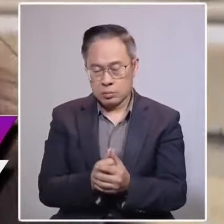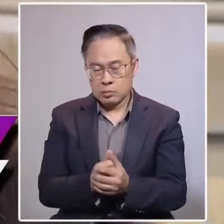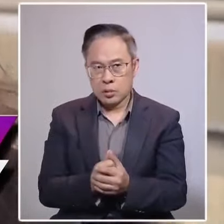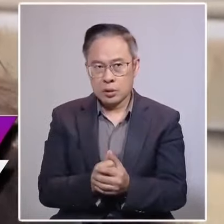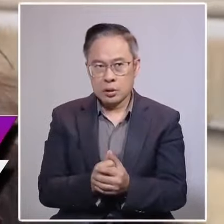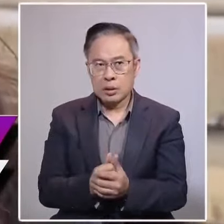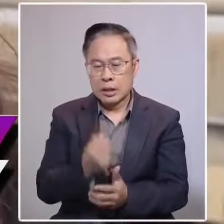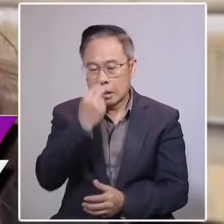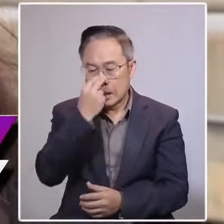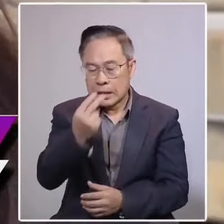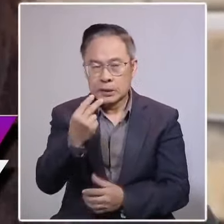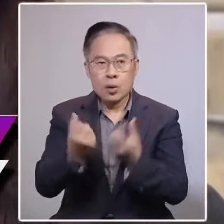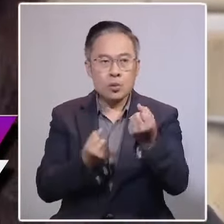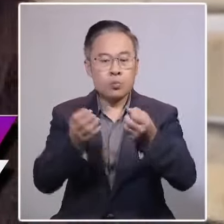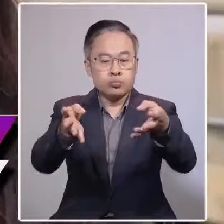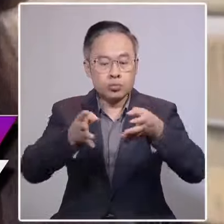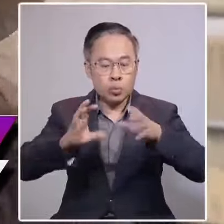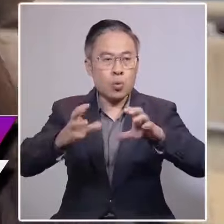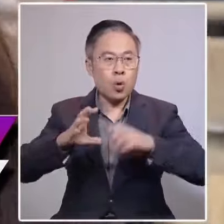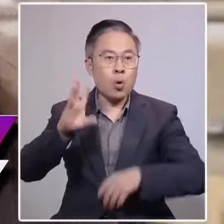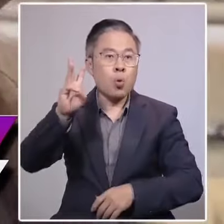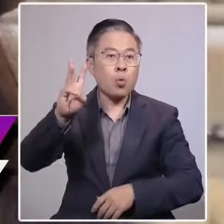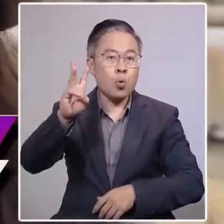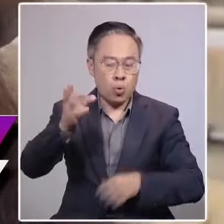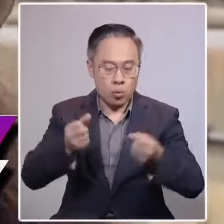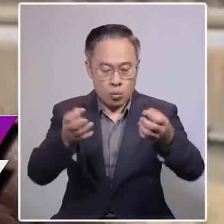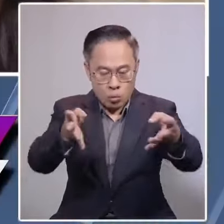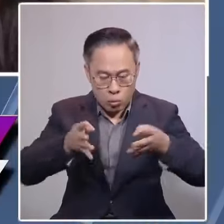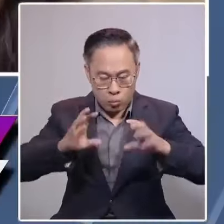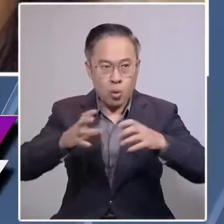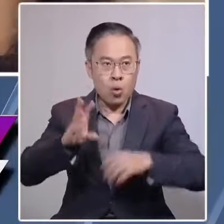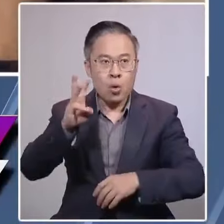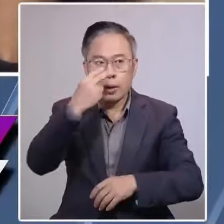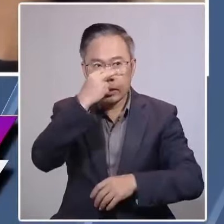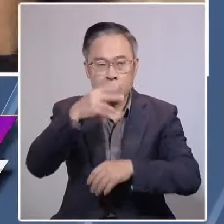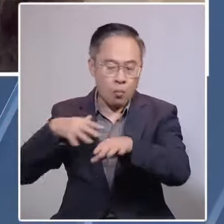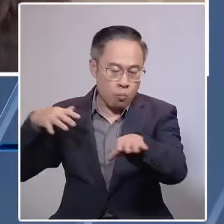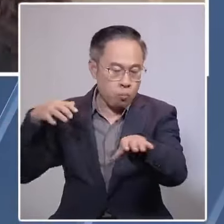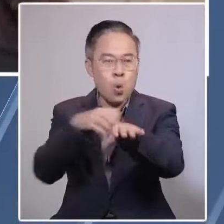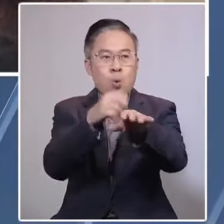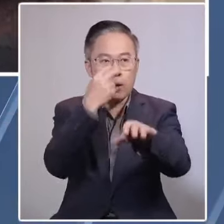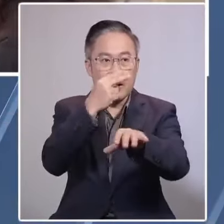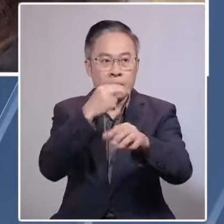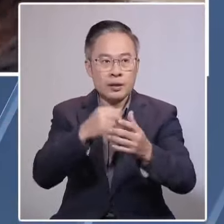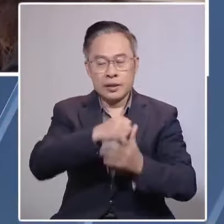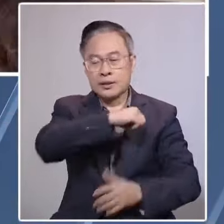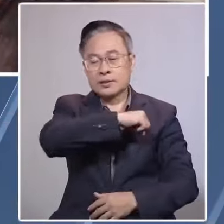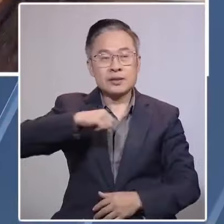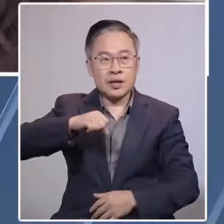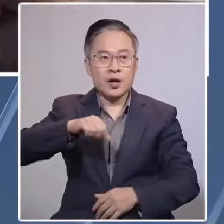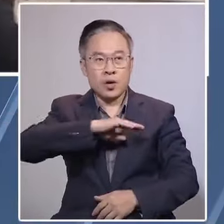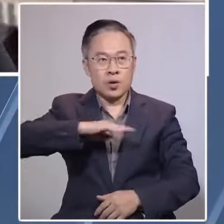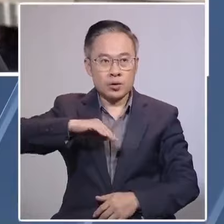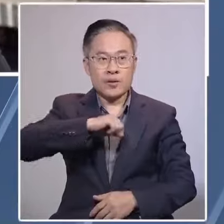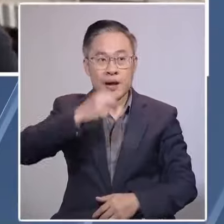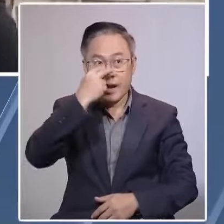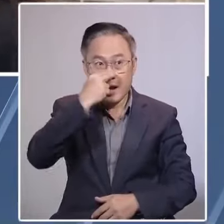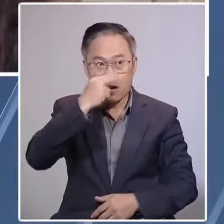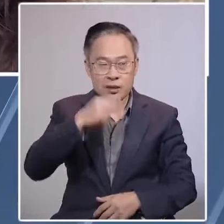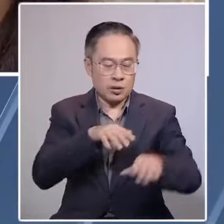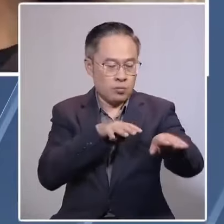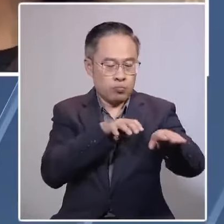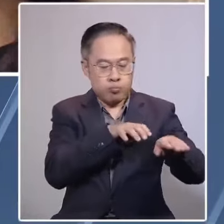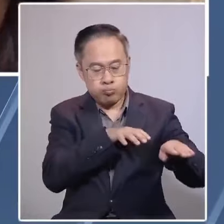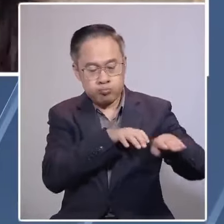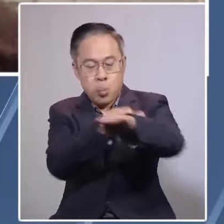ออกไอ้คันเนี้ยคันรถประทุกน้ำแข็งเลยเหรอใช่วิ่งมาชนตูกคันเนี้ยมากระเด้งโดนรถชนตูกคันไหนก่อนนี่คันนี้ก่อน